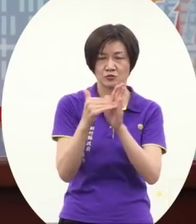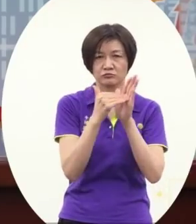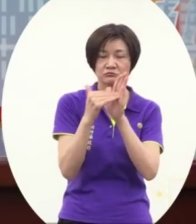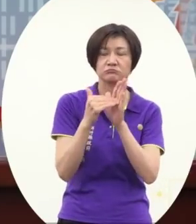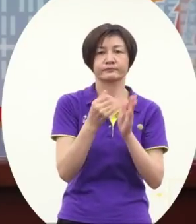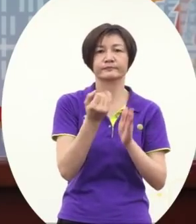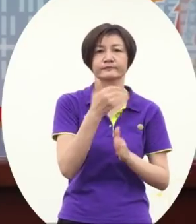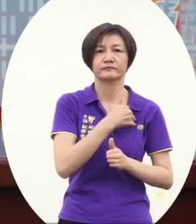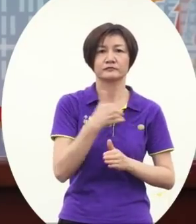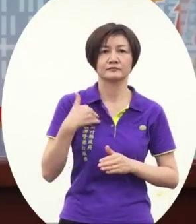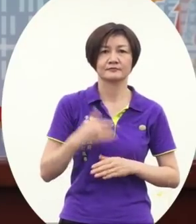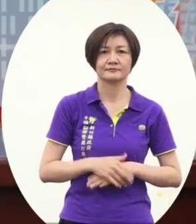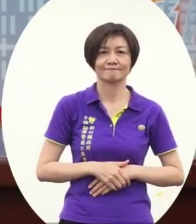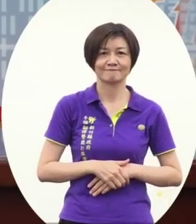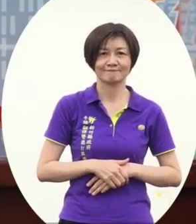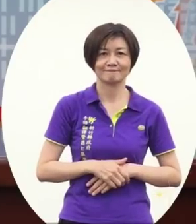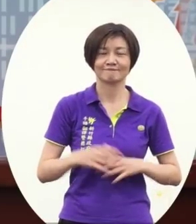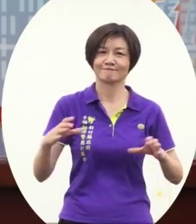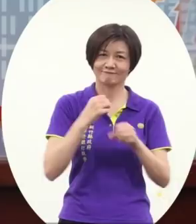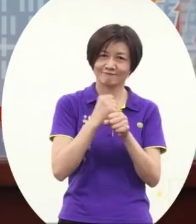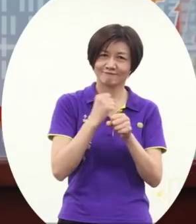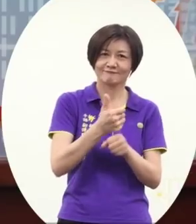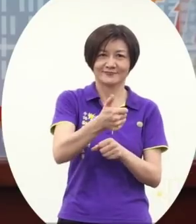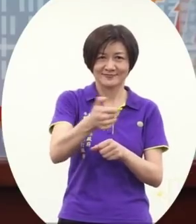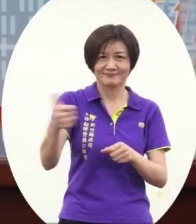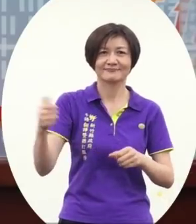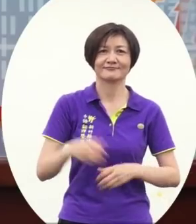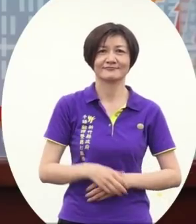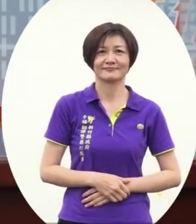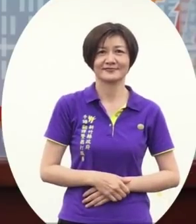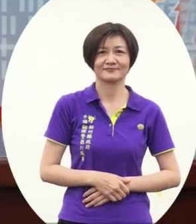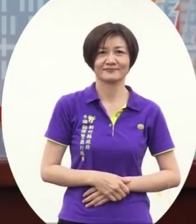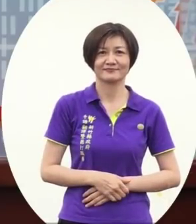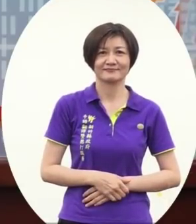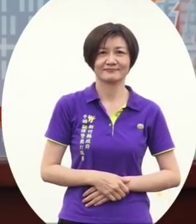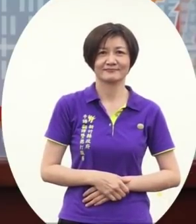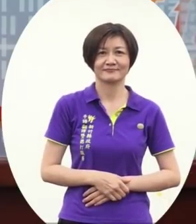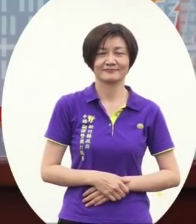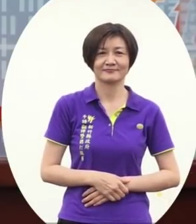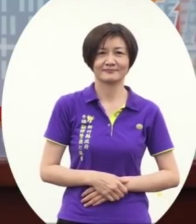关。希望大家一起来合作，希望大家，谢谢大家。